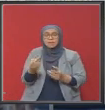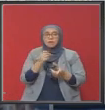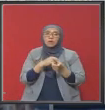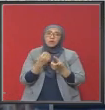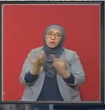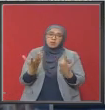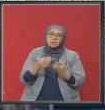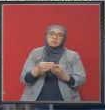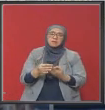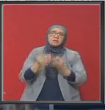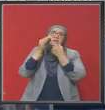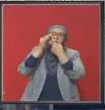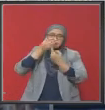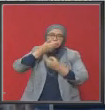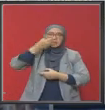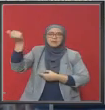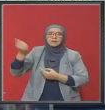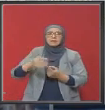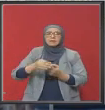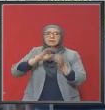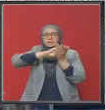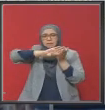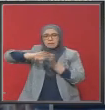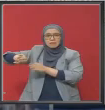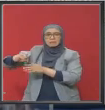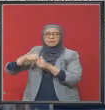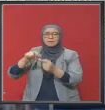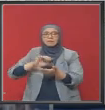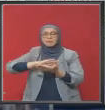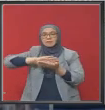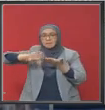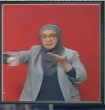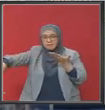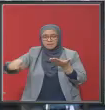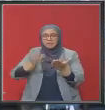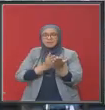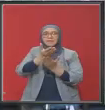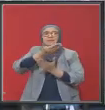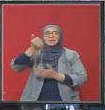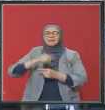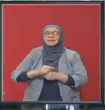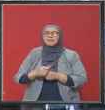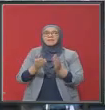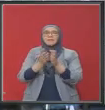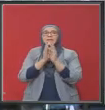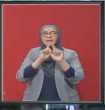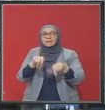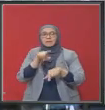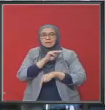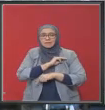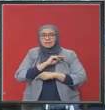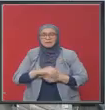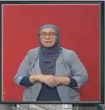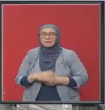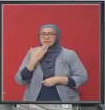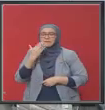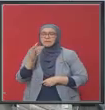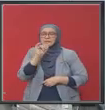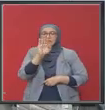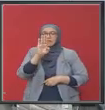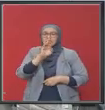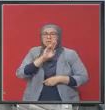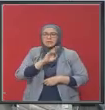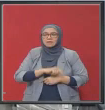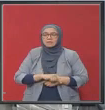mengecualikan teruslah Jadi mohon jawabannya pada tvhade baru baik teriakan nanti Bekasi yang belum dicoba dulu